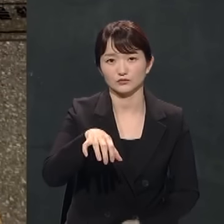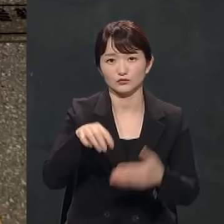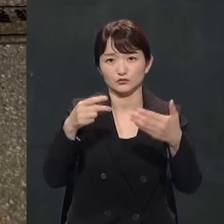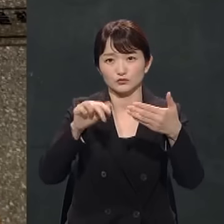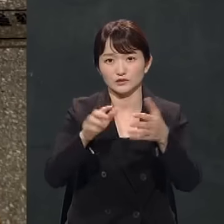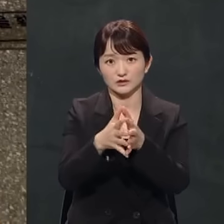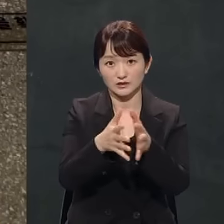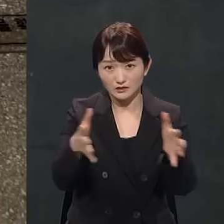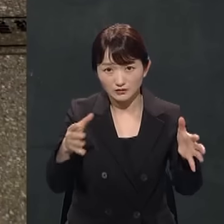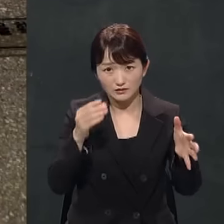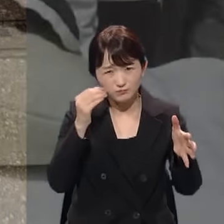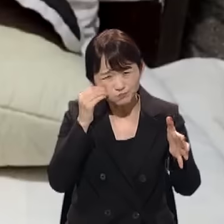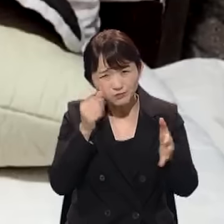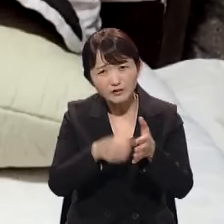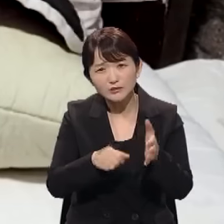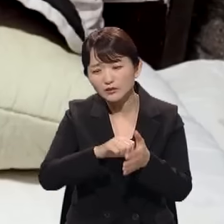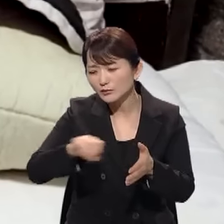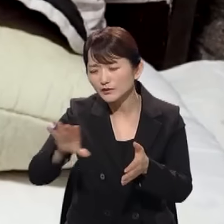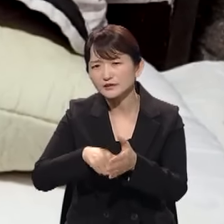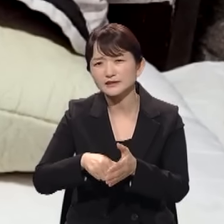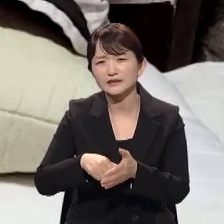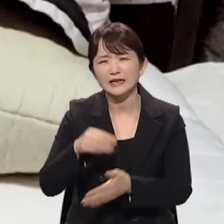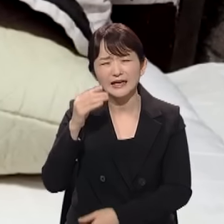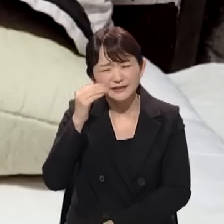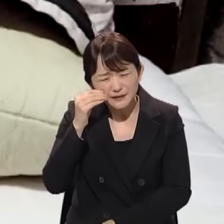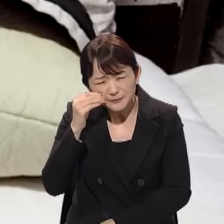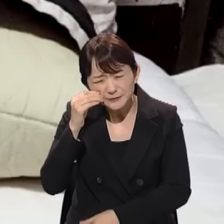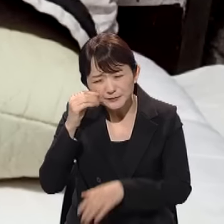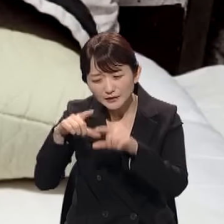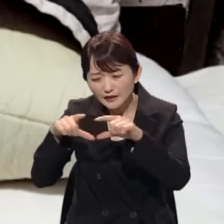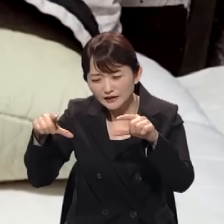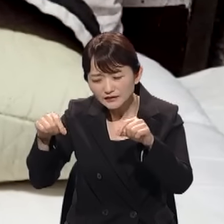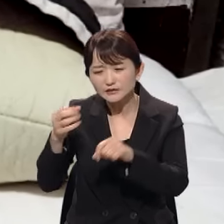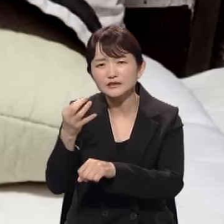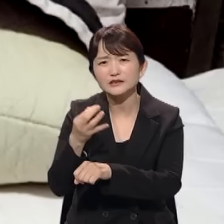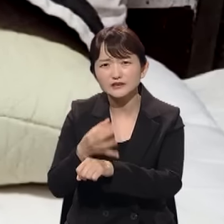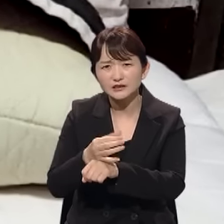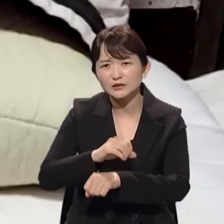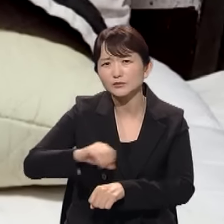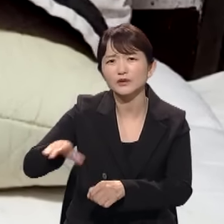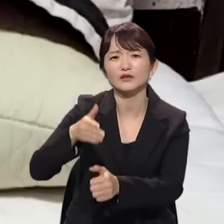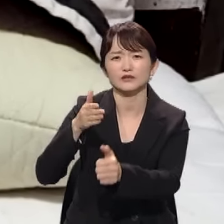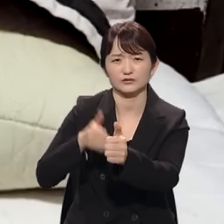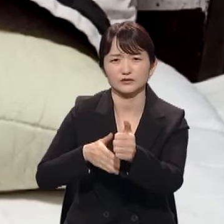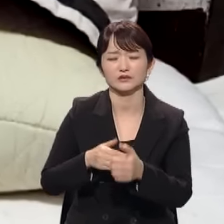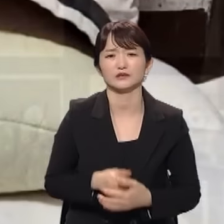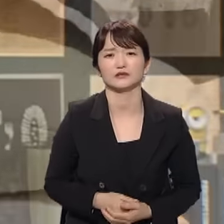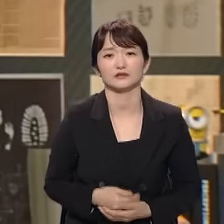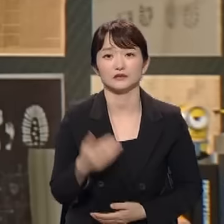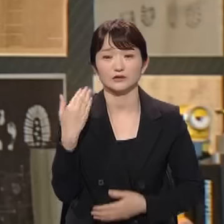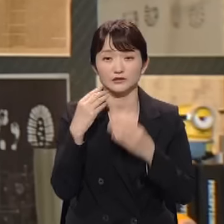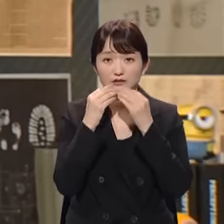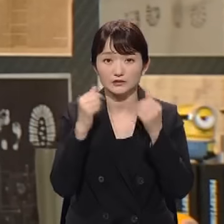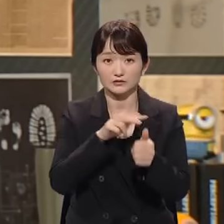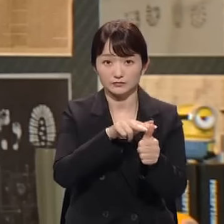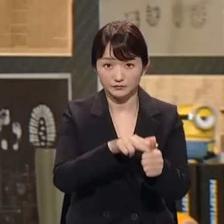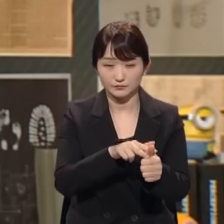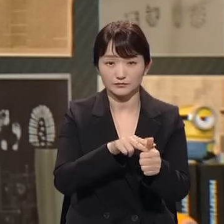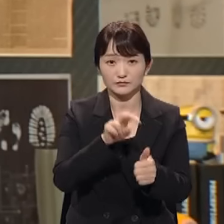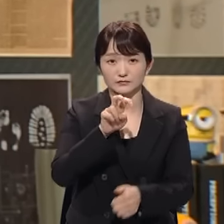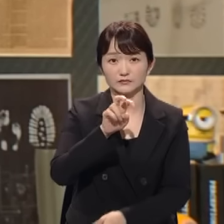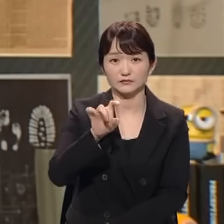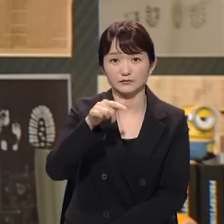아파트예요. 폐기물 버릴 때 제발 스티커 좀 사서 붙인 다음에 버려요 하신 육선아님. 자, 지난 토요일 마산